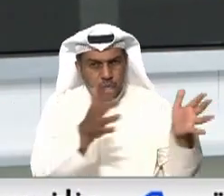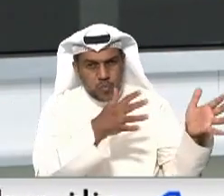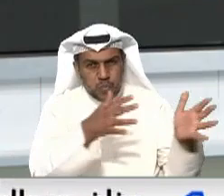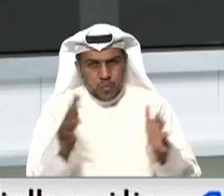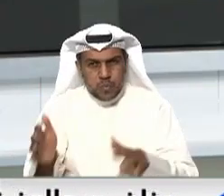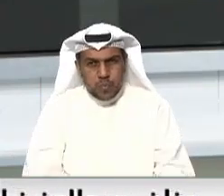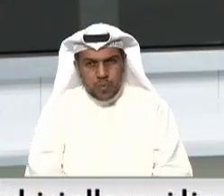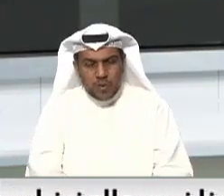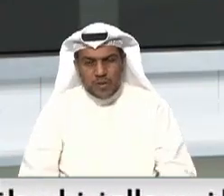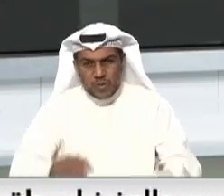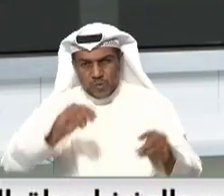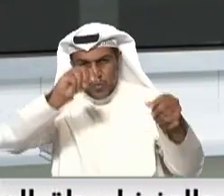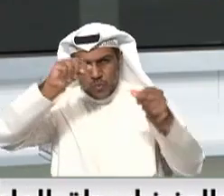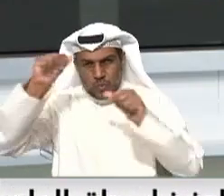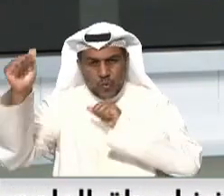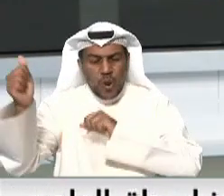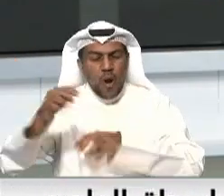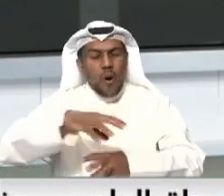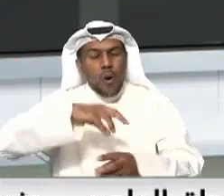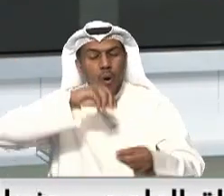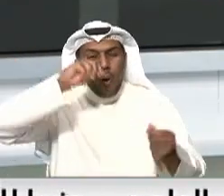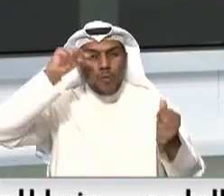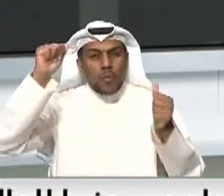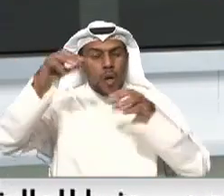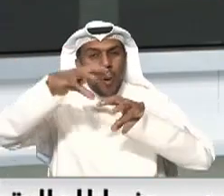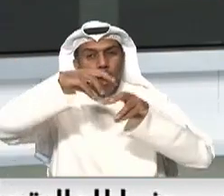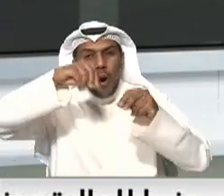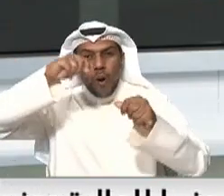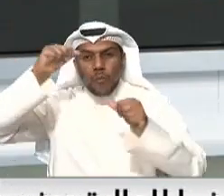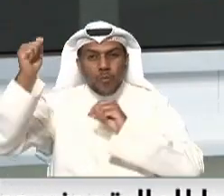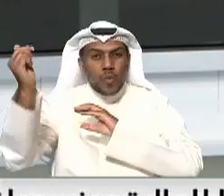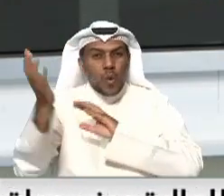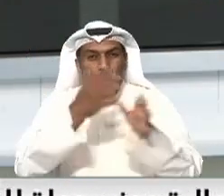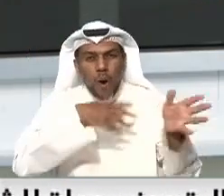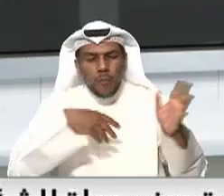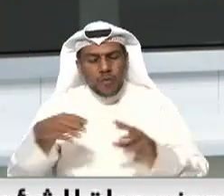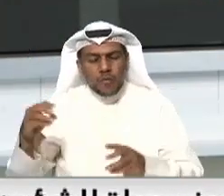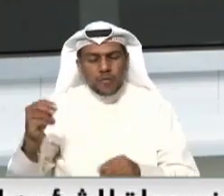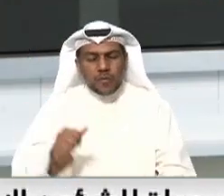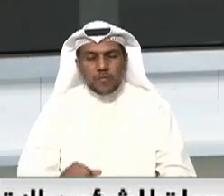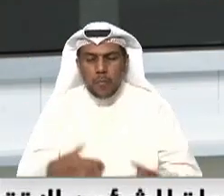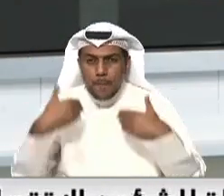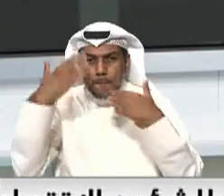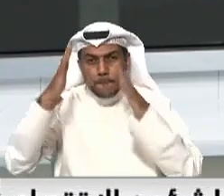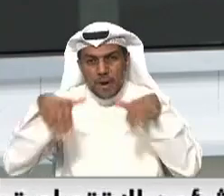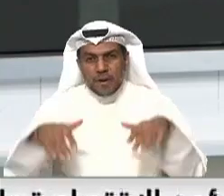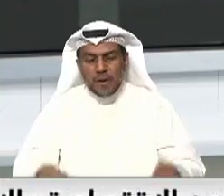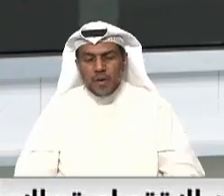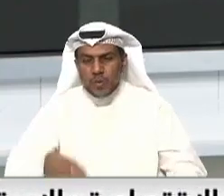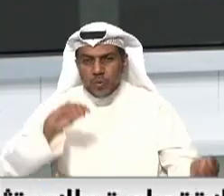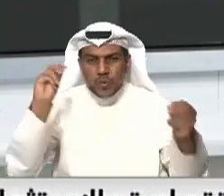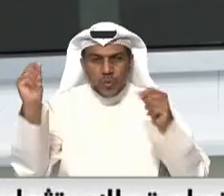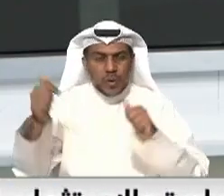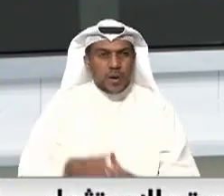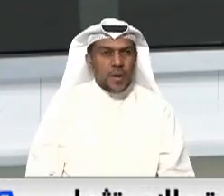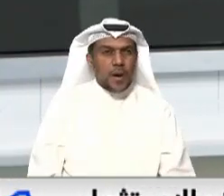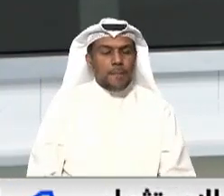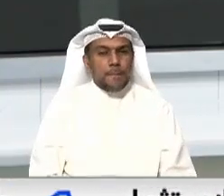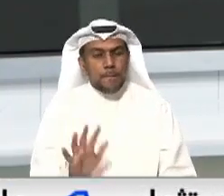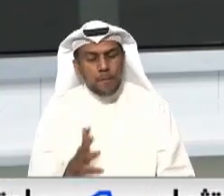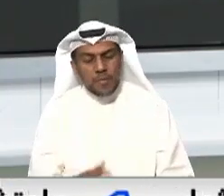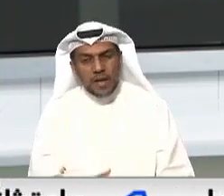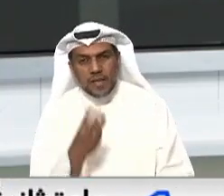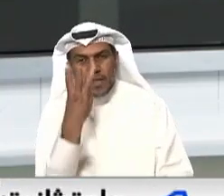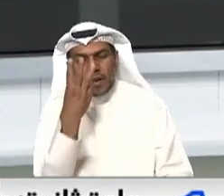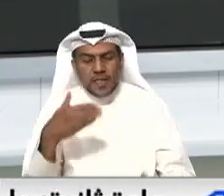يتسبب باثاره الاتربه والغبار على بعض المناطق خاصه الصحراويه والمكشوفه وكذلك ارتفاع في الامواج قد يصل ما بين